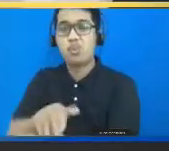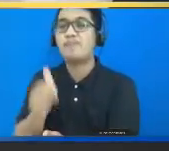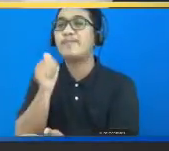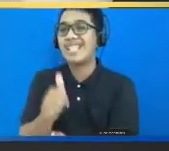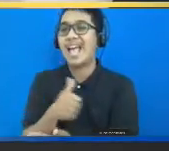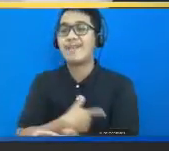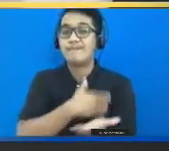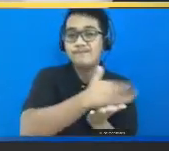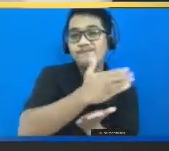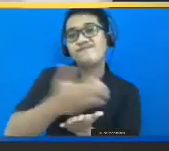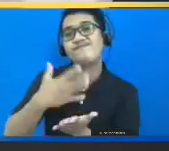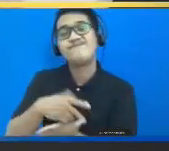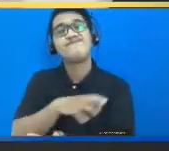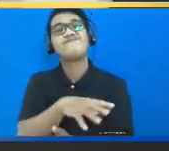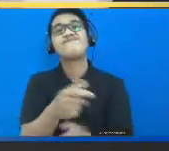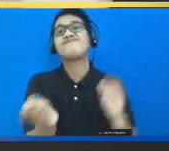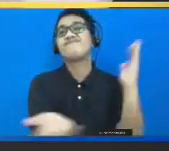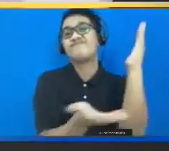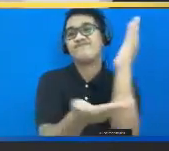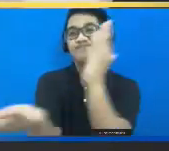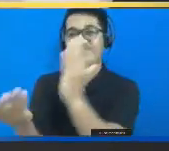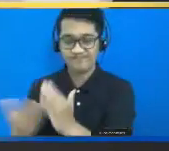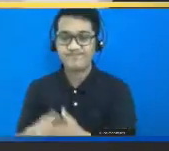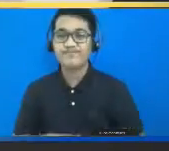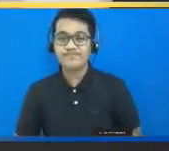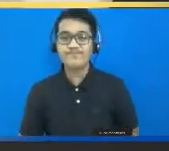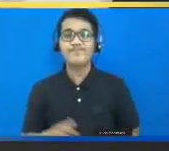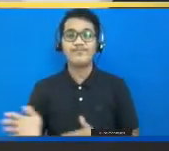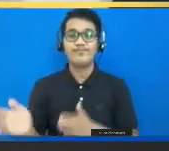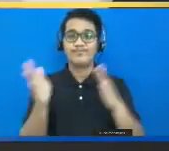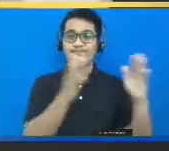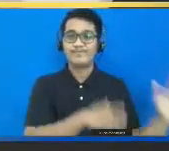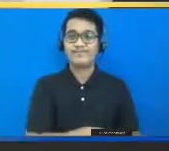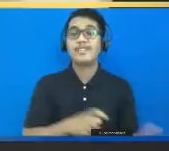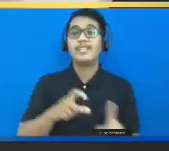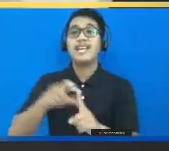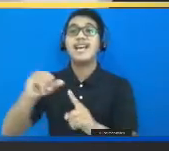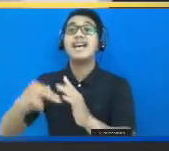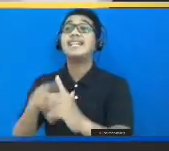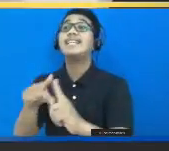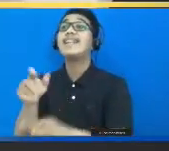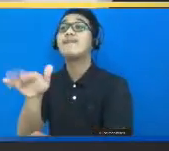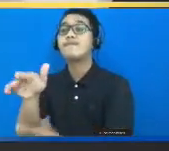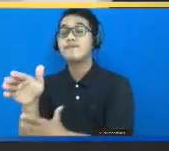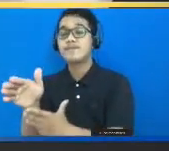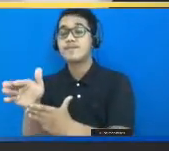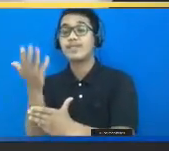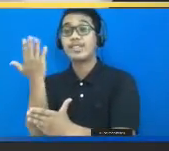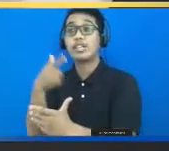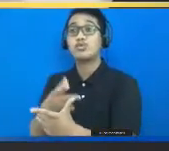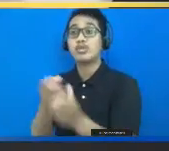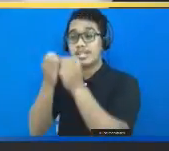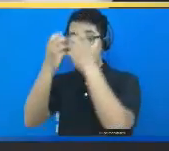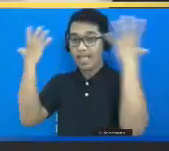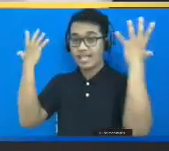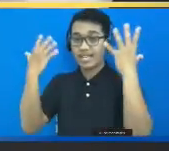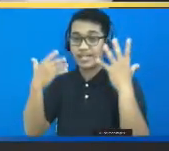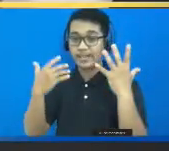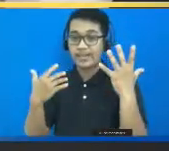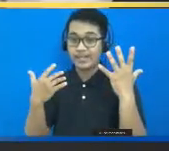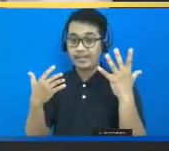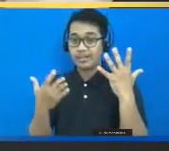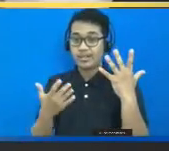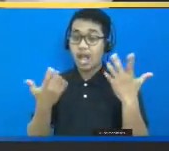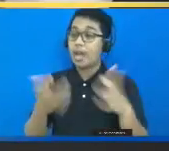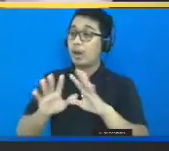Adi terima intisarinya kalau ke Dina Dina gimana Din tadi udah dijelasin ini nih investment at Sekian